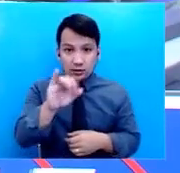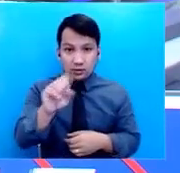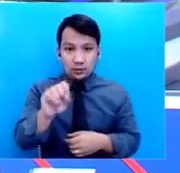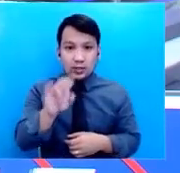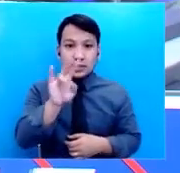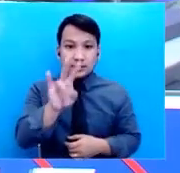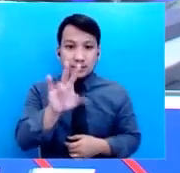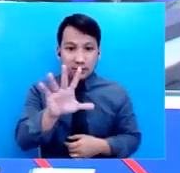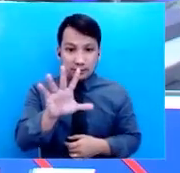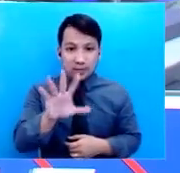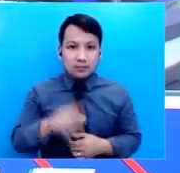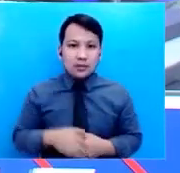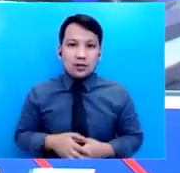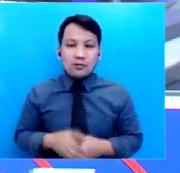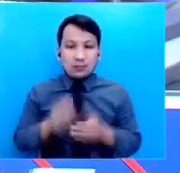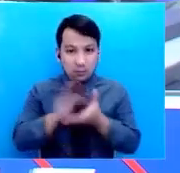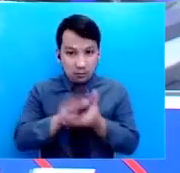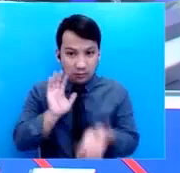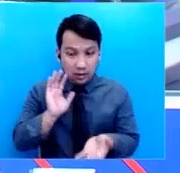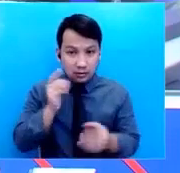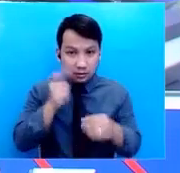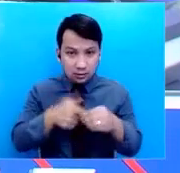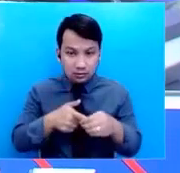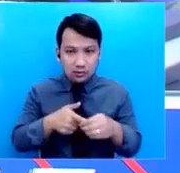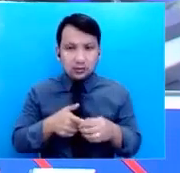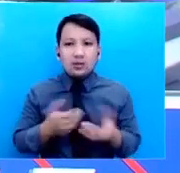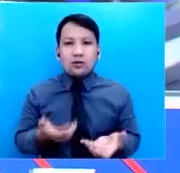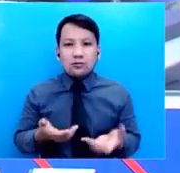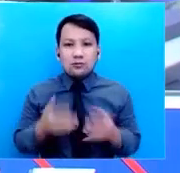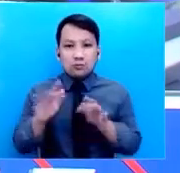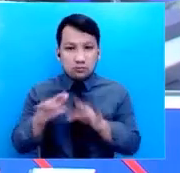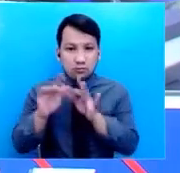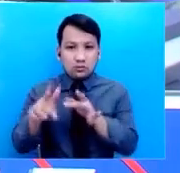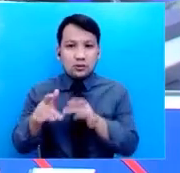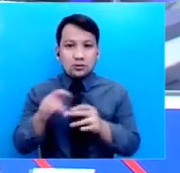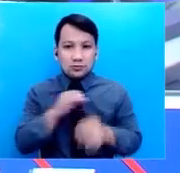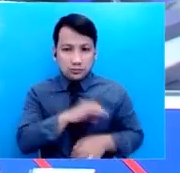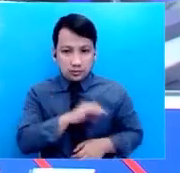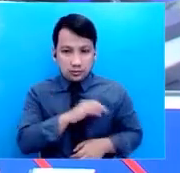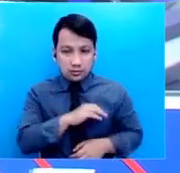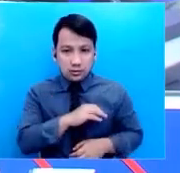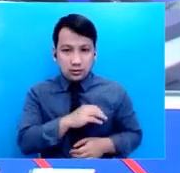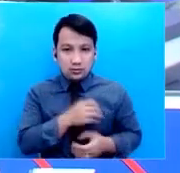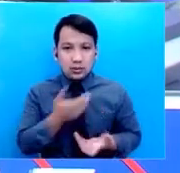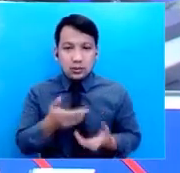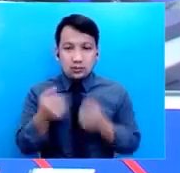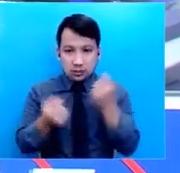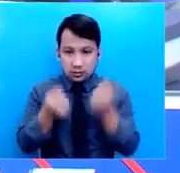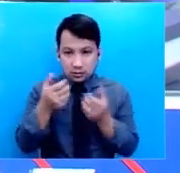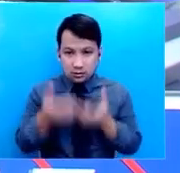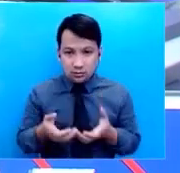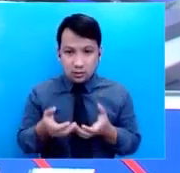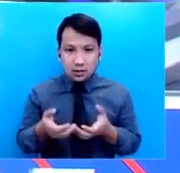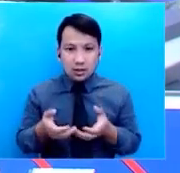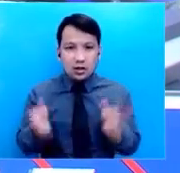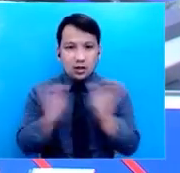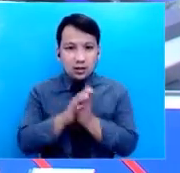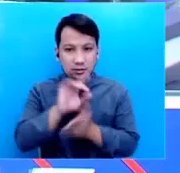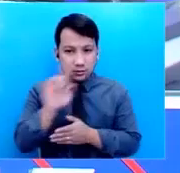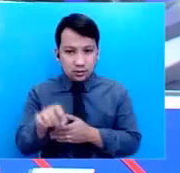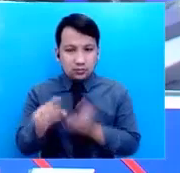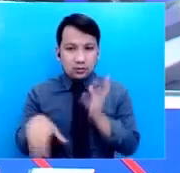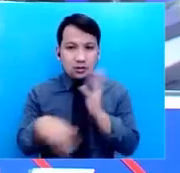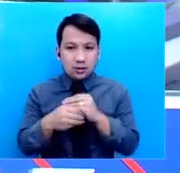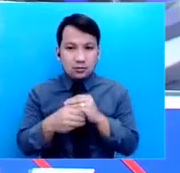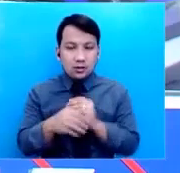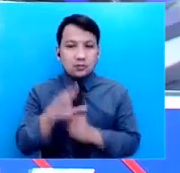pesos. At sa sobrang mahal, nasasagasaan na tuloy ang kita ng mga namamasada. Hirit ng mga jeepney driver, gawin na ang 15